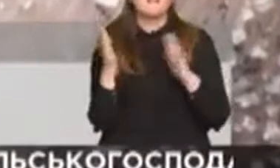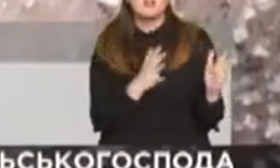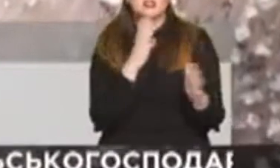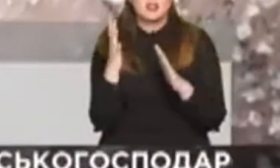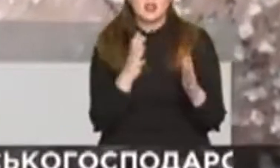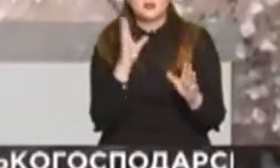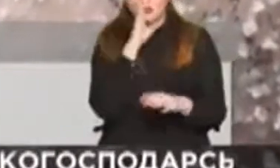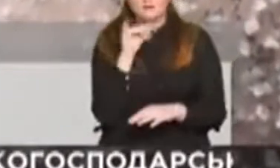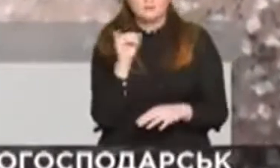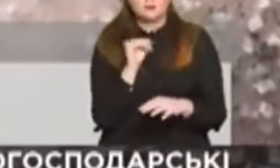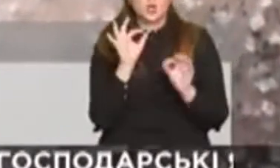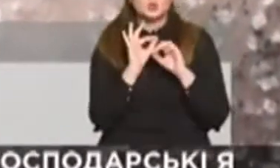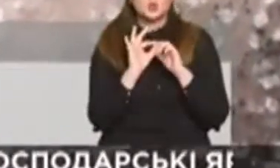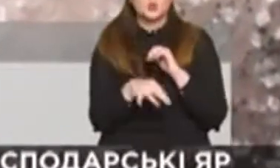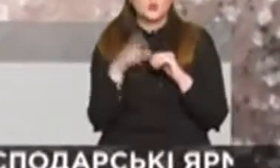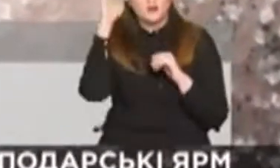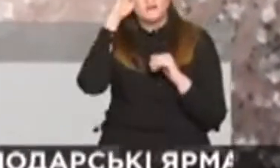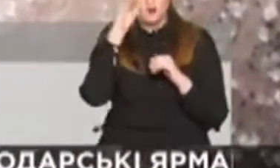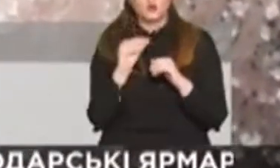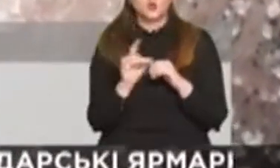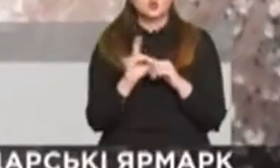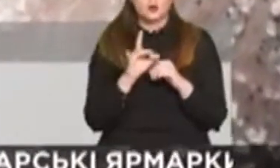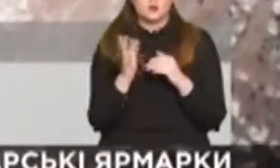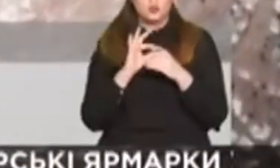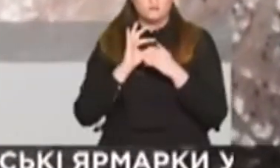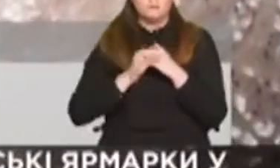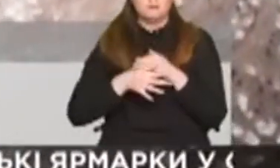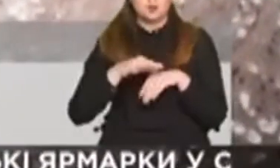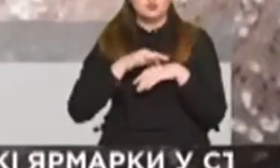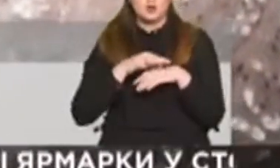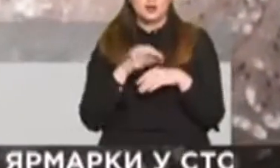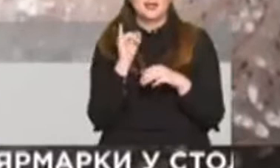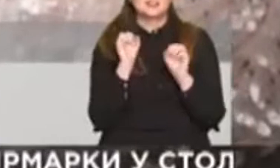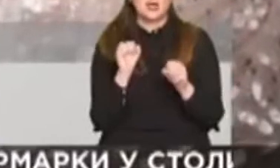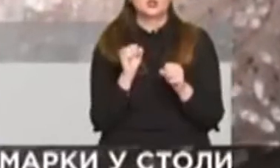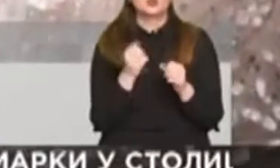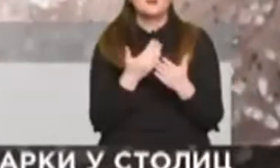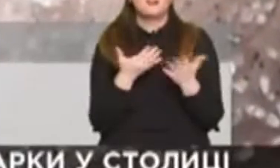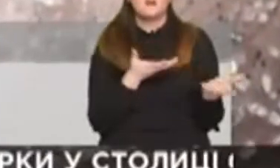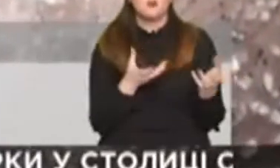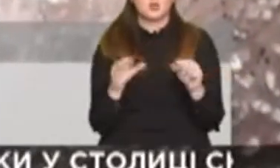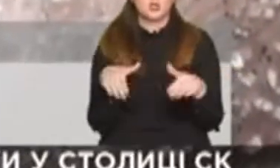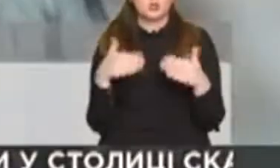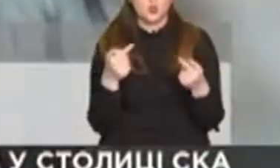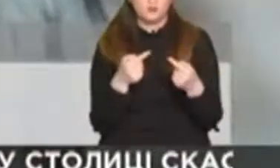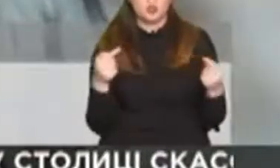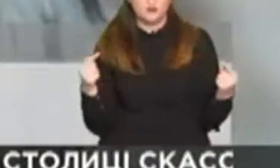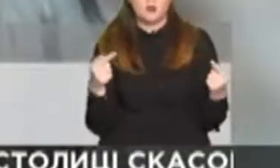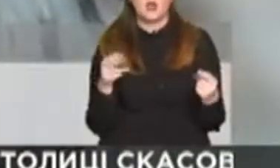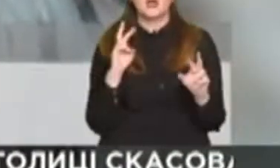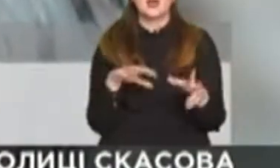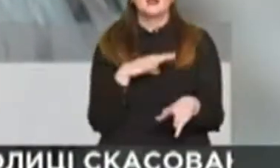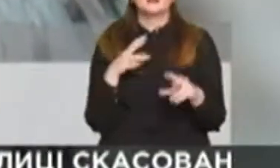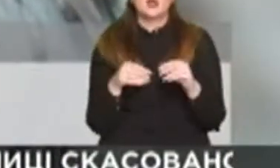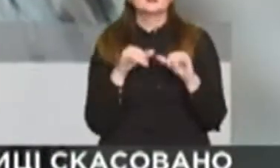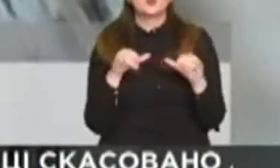негода сприяє стонченню водно-жирової мантії, що вкриває нашу шкіру і захищає її від впливу зовнішніх факторів. І як